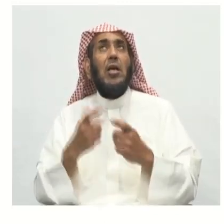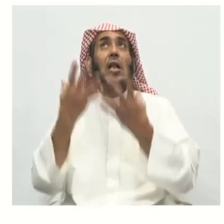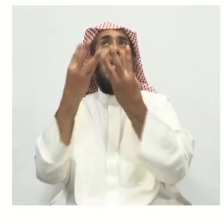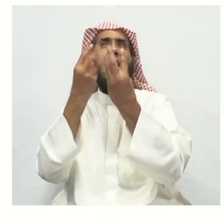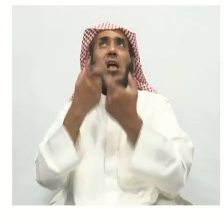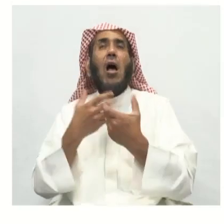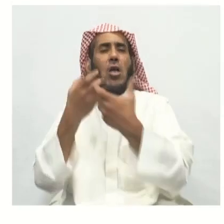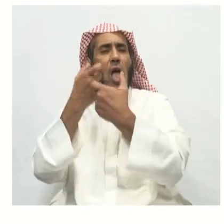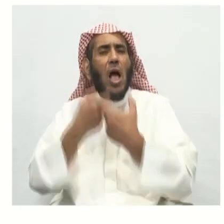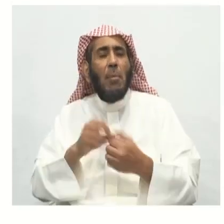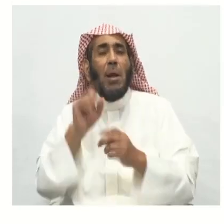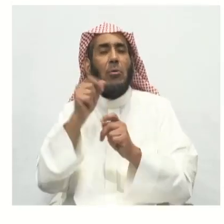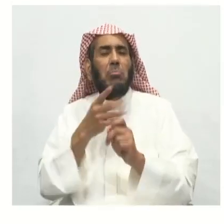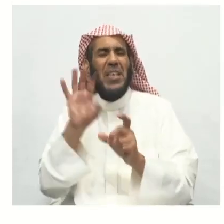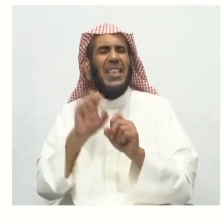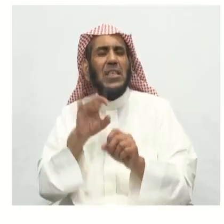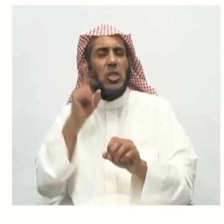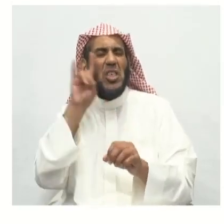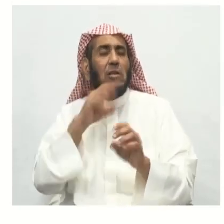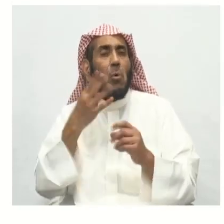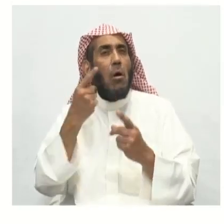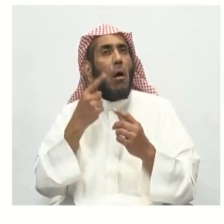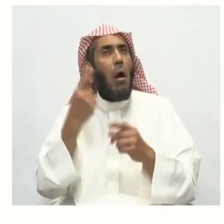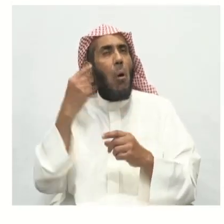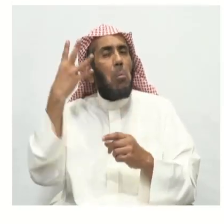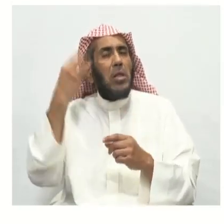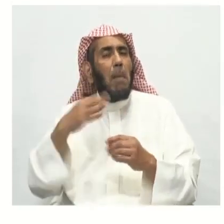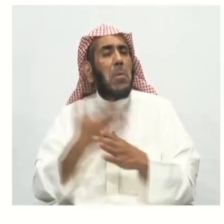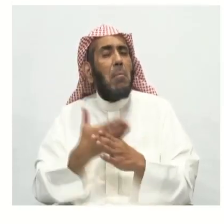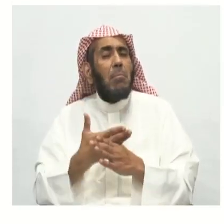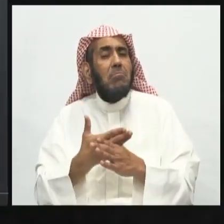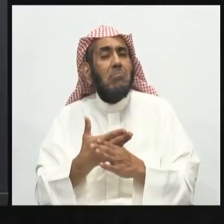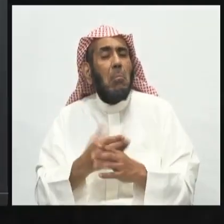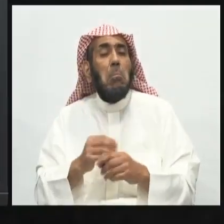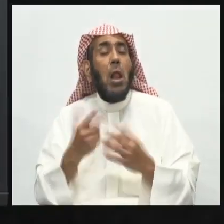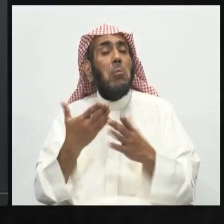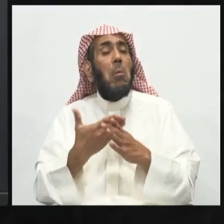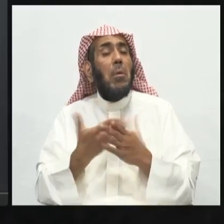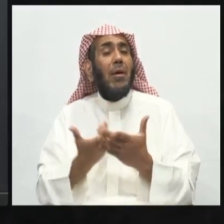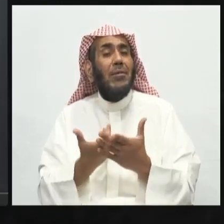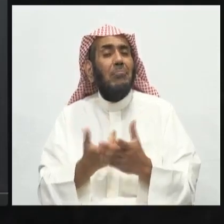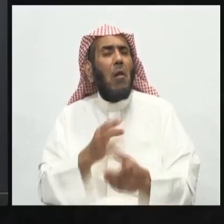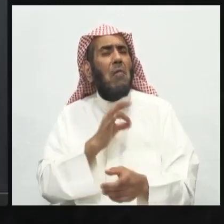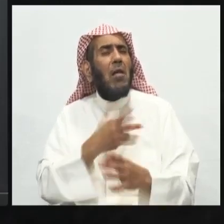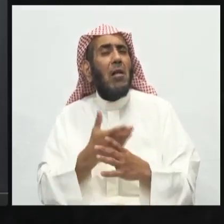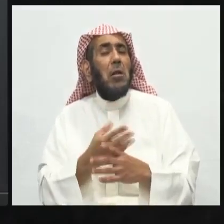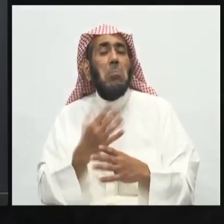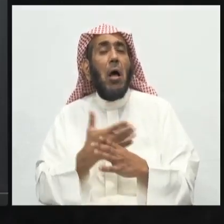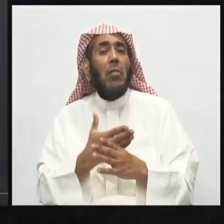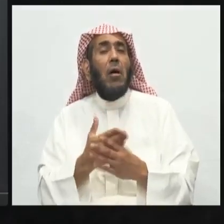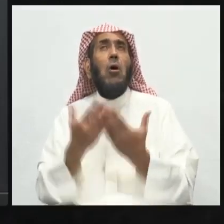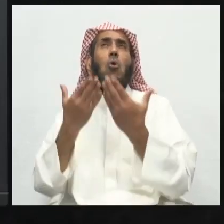من الشيطان الرجيم عند النسيان لماذا ما السبب ما الحكمه لماذا نستعيذ بالله